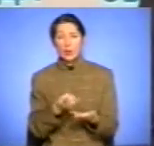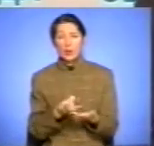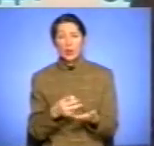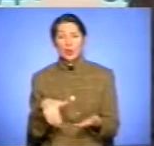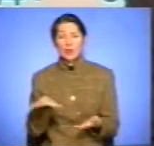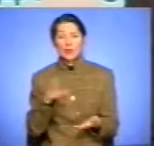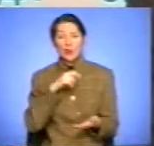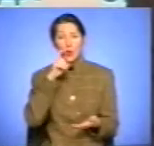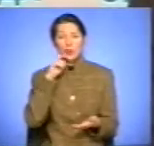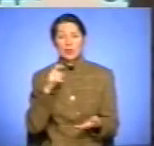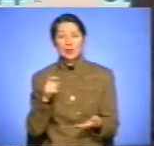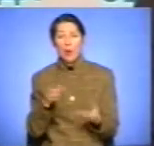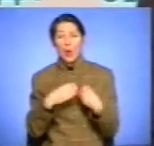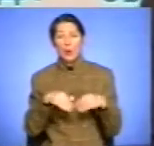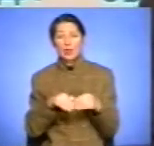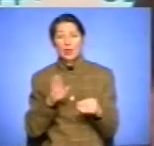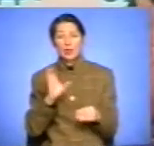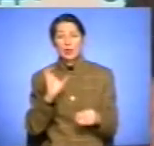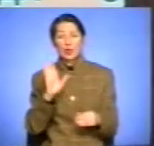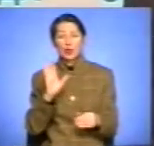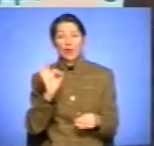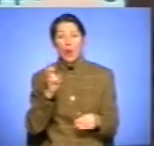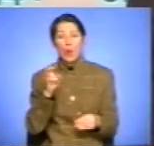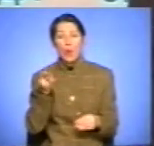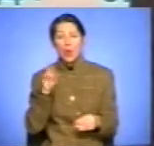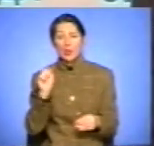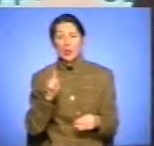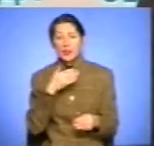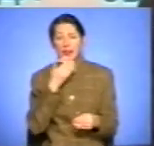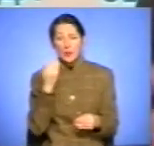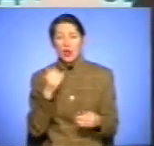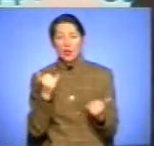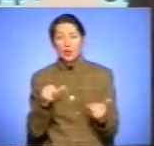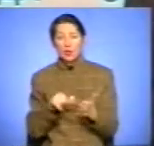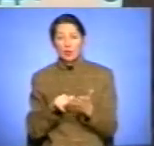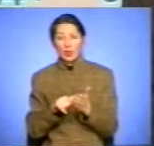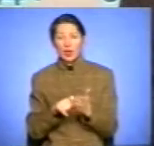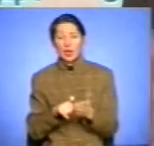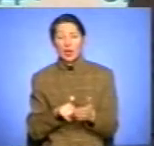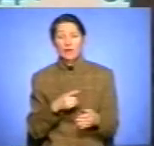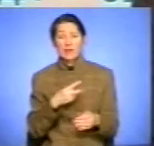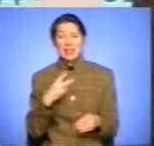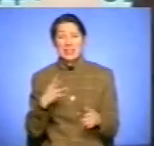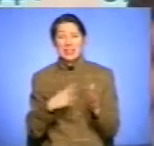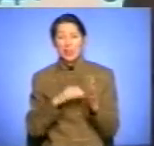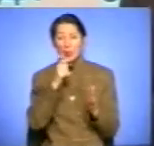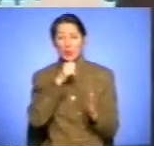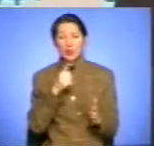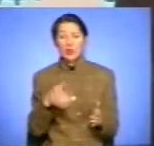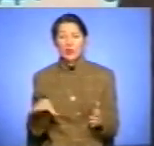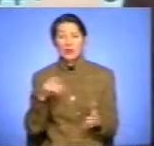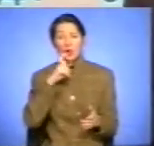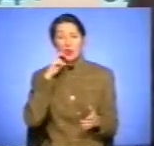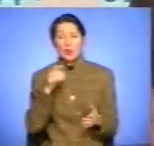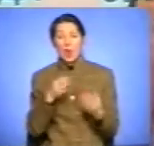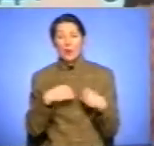всеукраїнським об'єднанням Свободи про те що немає сьогодні представництва так званого політичного і в 2009 році всеукраїнське